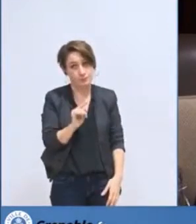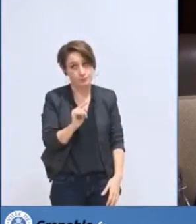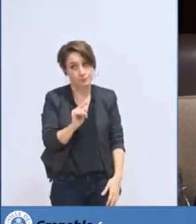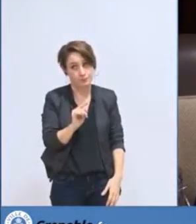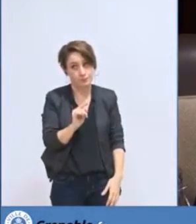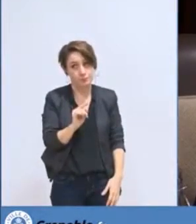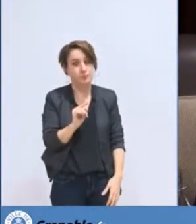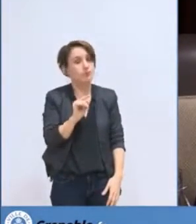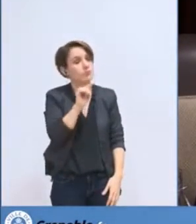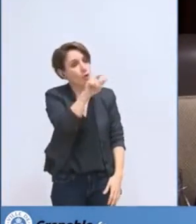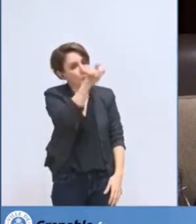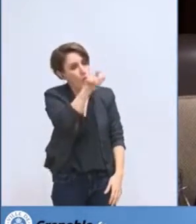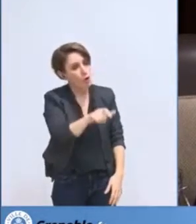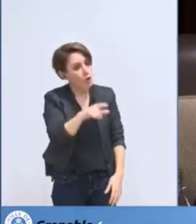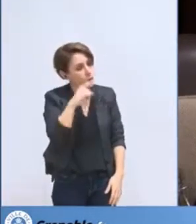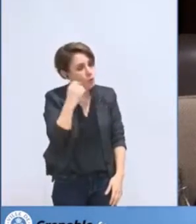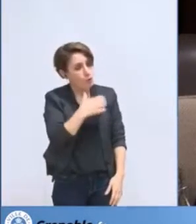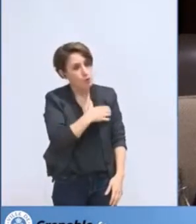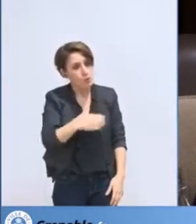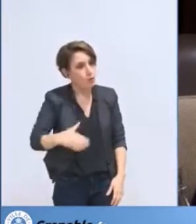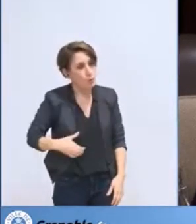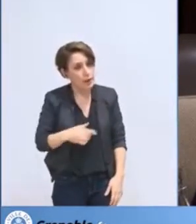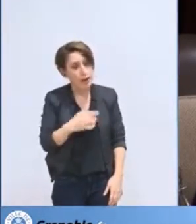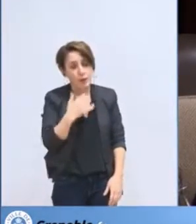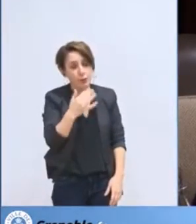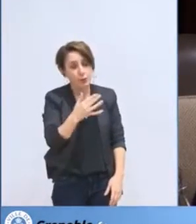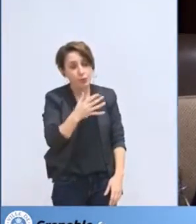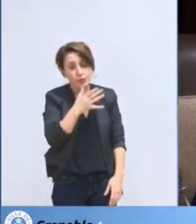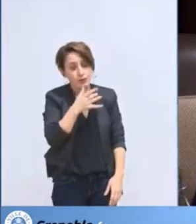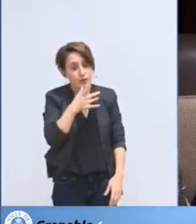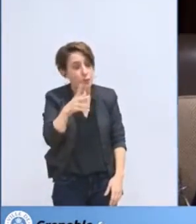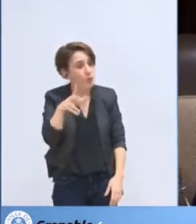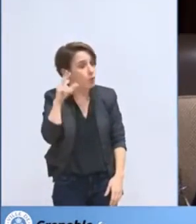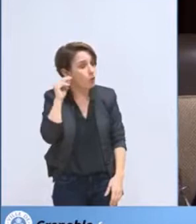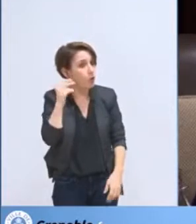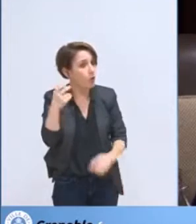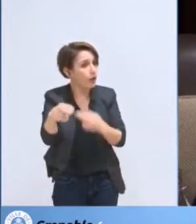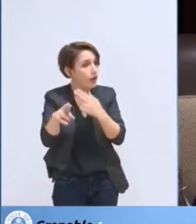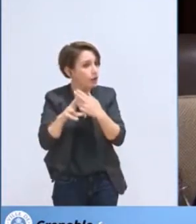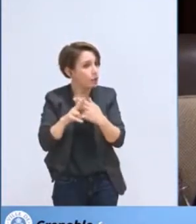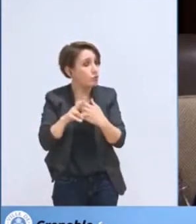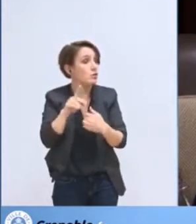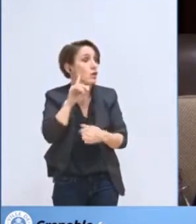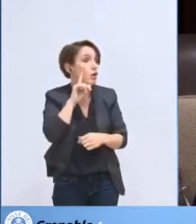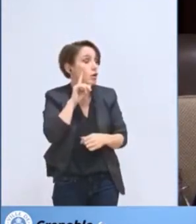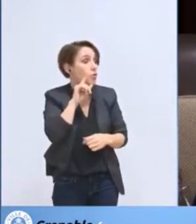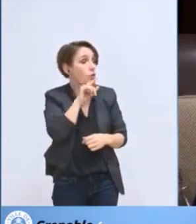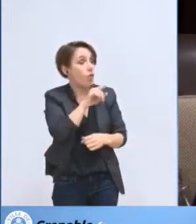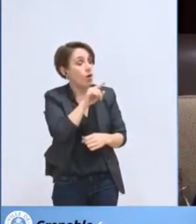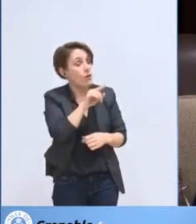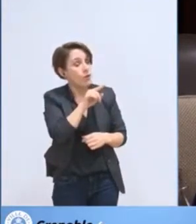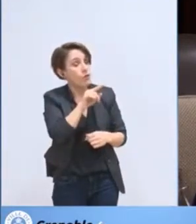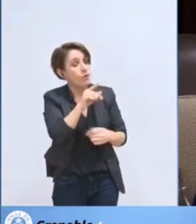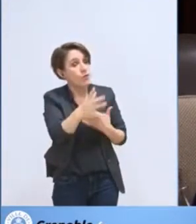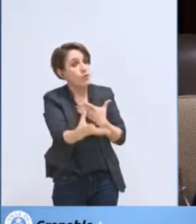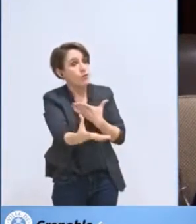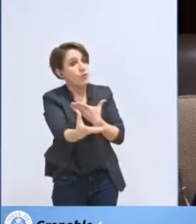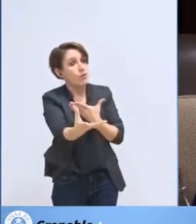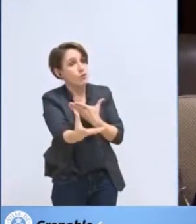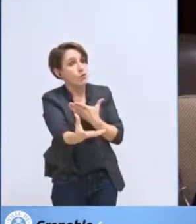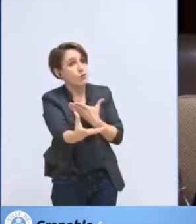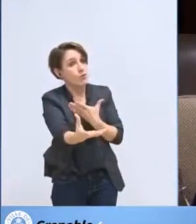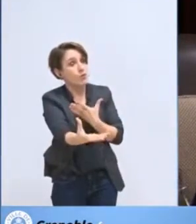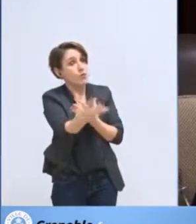eu l'occasion, monsieur le maire, d'entendre la réponse, puisque, en effet, vous êtes arrivé en commission éco